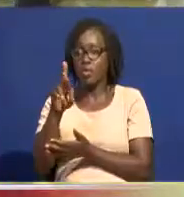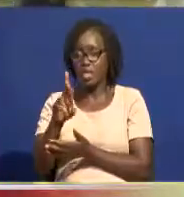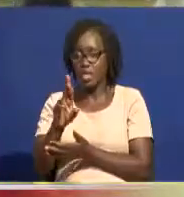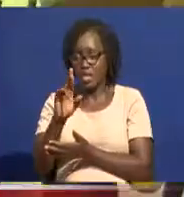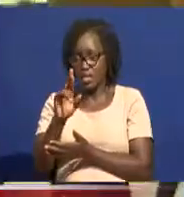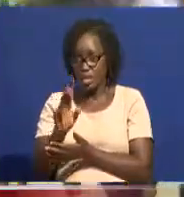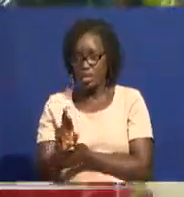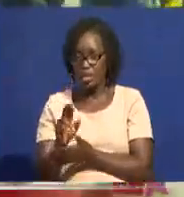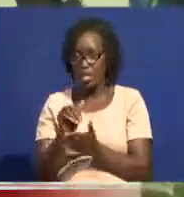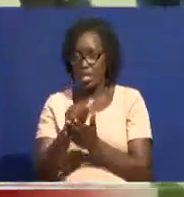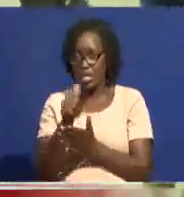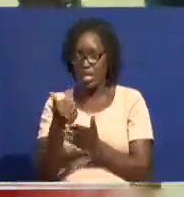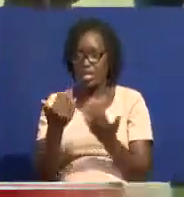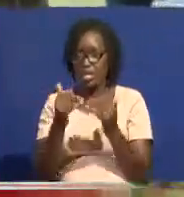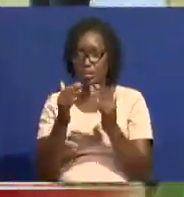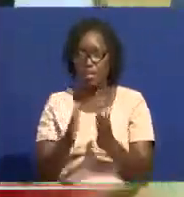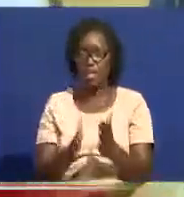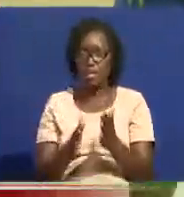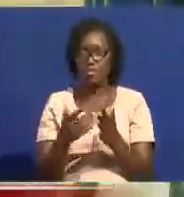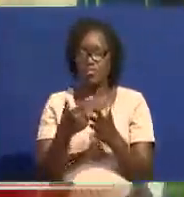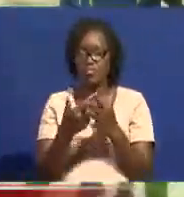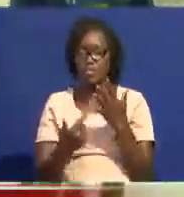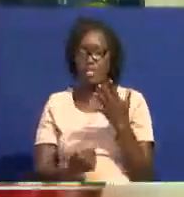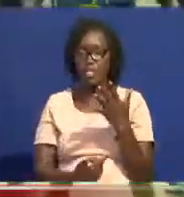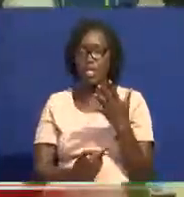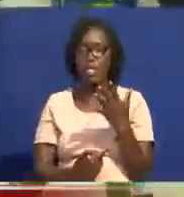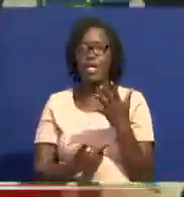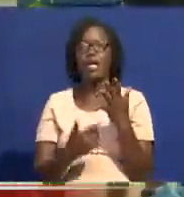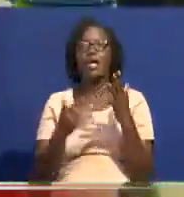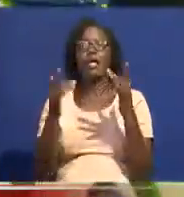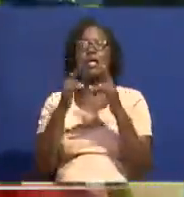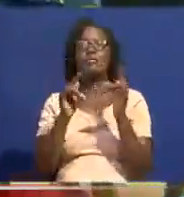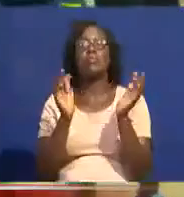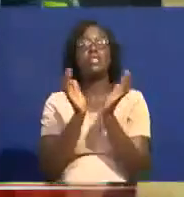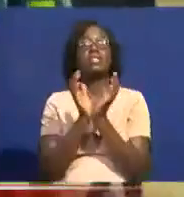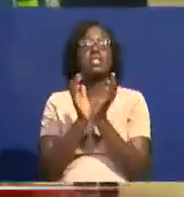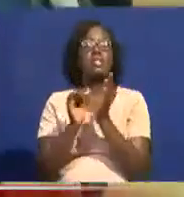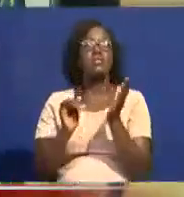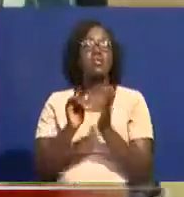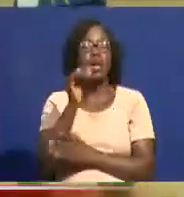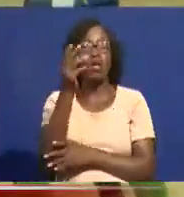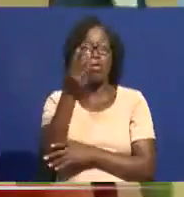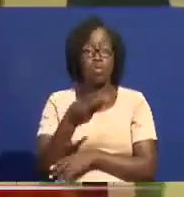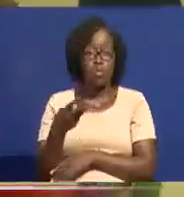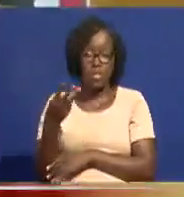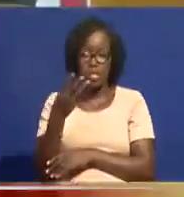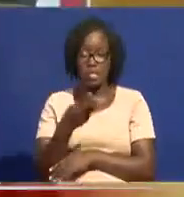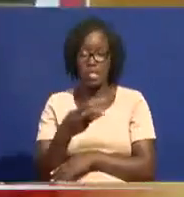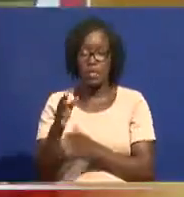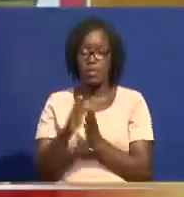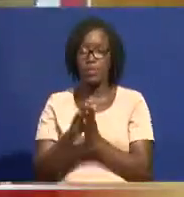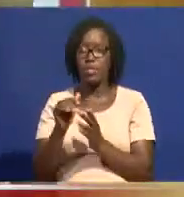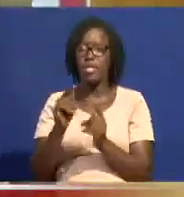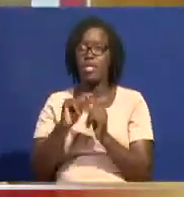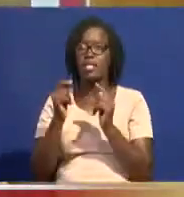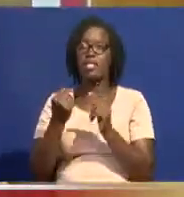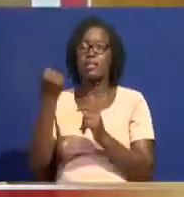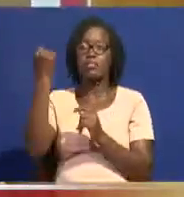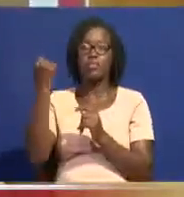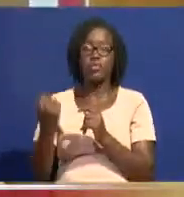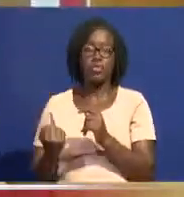Cheriot na Levis Ogutu. Timu hizo ziko kambini Kasarani na zitaondoka humu nchini Jumatano wiki hii pamoja na timu za judo